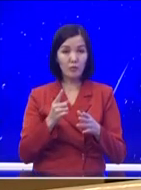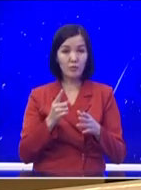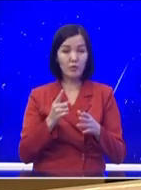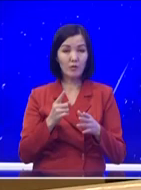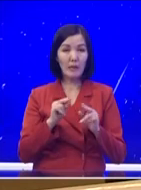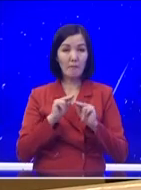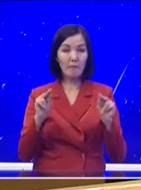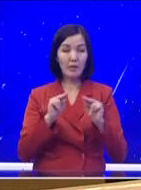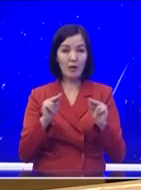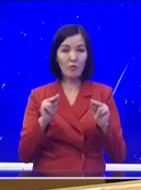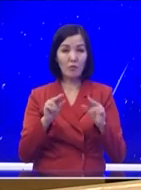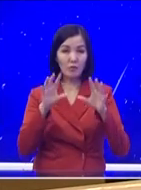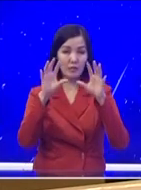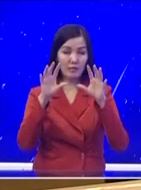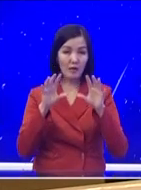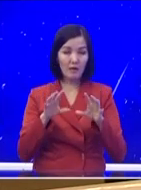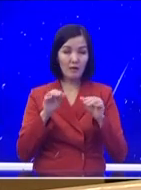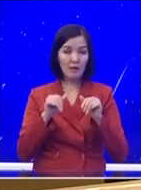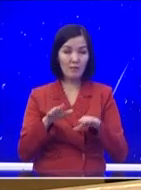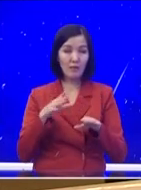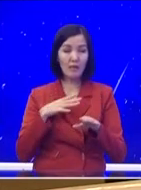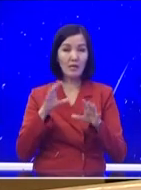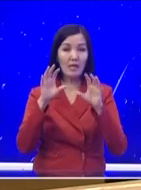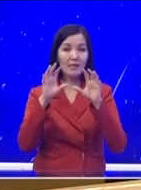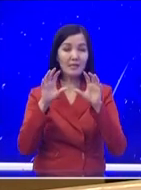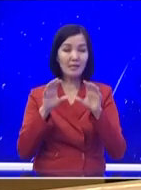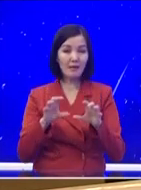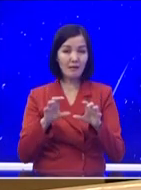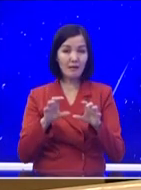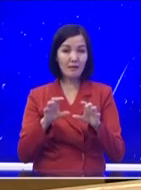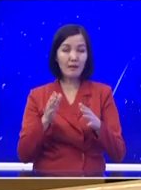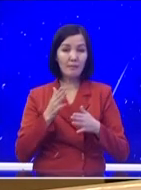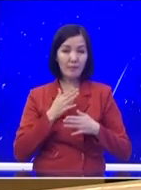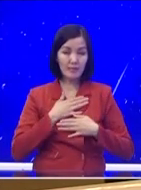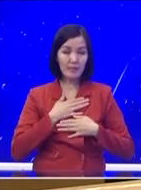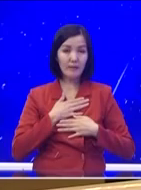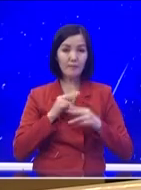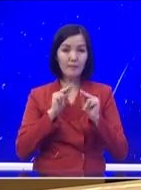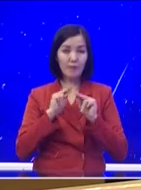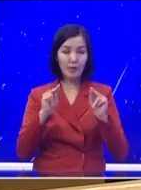педагог мәртебесі туралы заң қабылданды. Бұл заң біздің